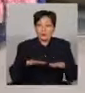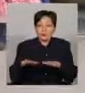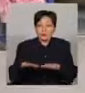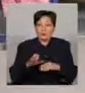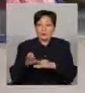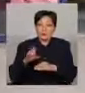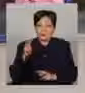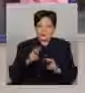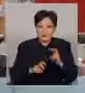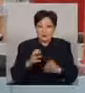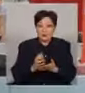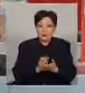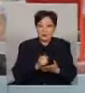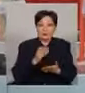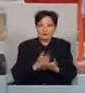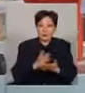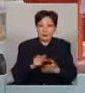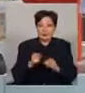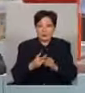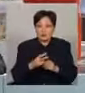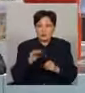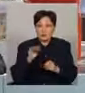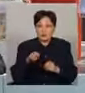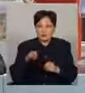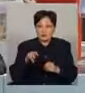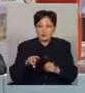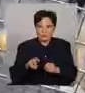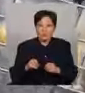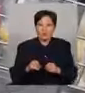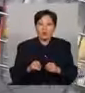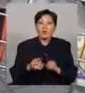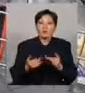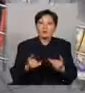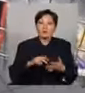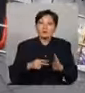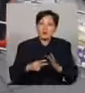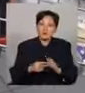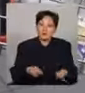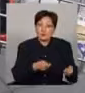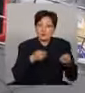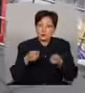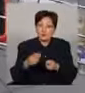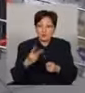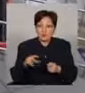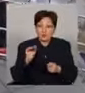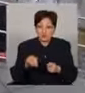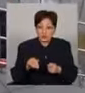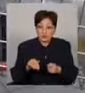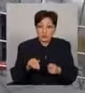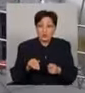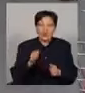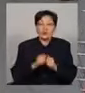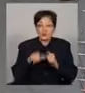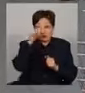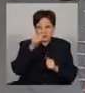производственных предприятиях запас составляет более 12 тысяч тонн. В ближайшее время планируется поставка еще 30 тысяч.